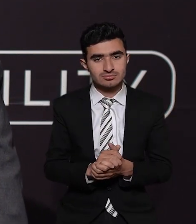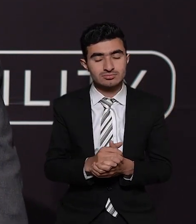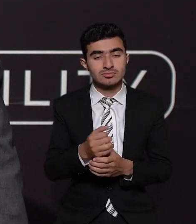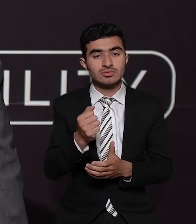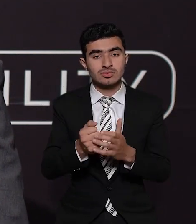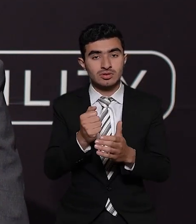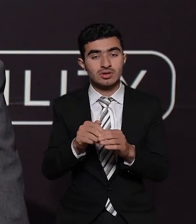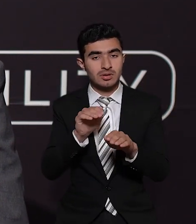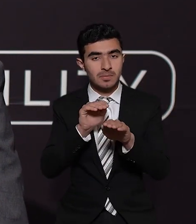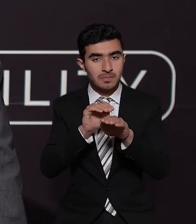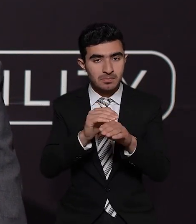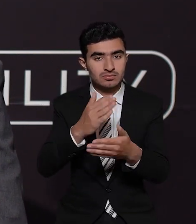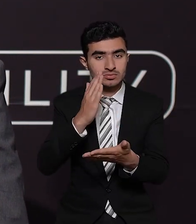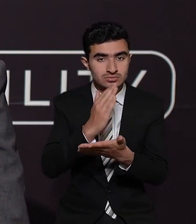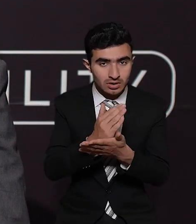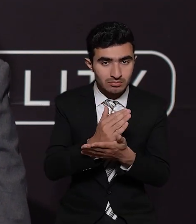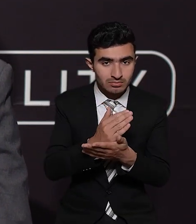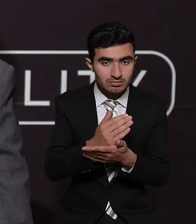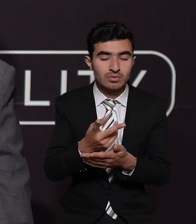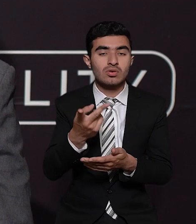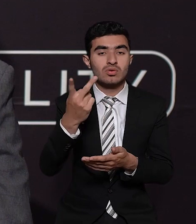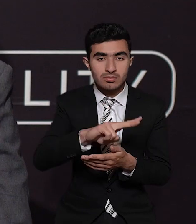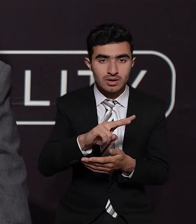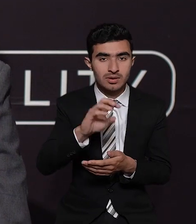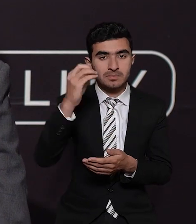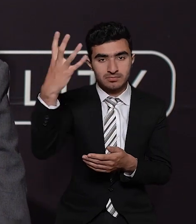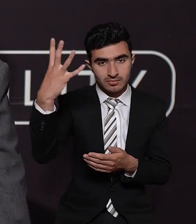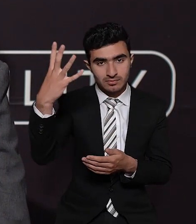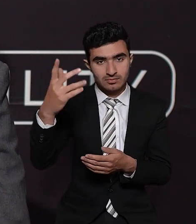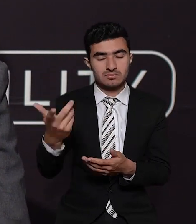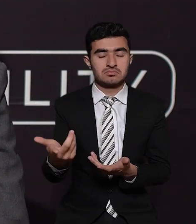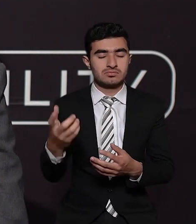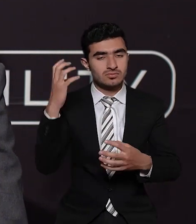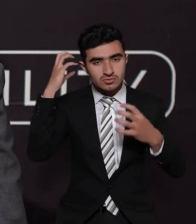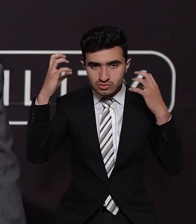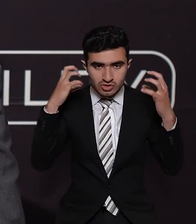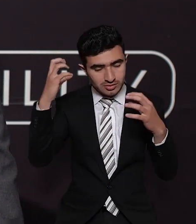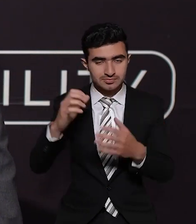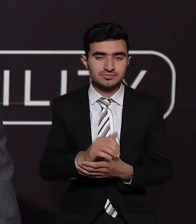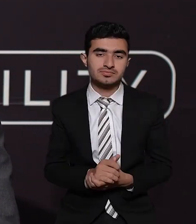ٹریفک سگنل پہ پہنچے تو پھر ٹھہرنا پڑا، سٹریس۔